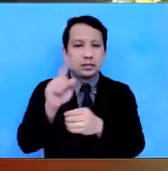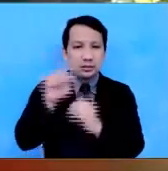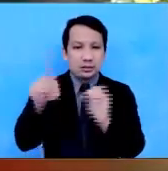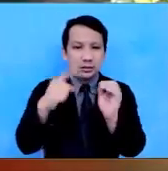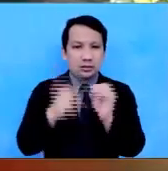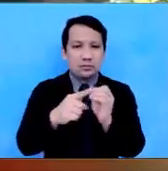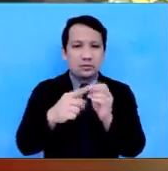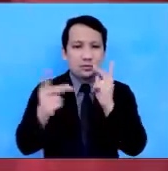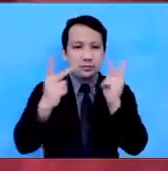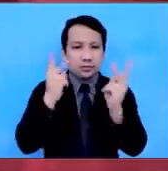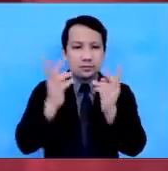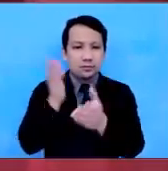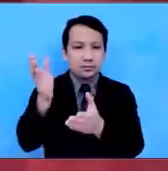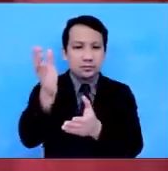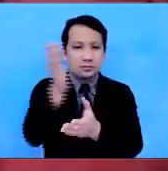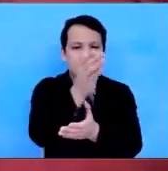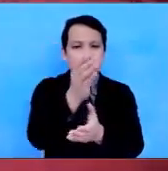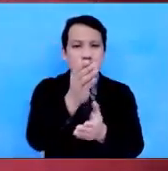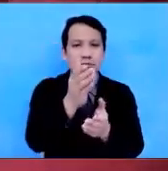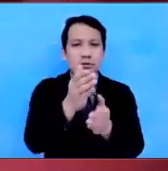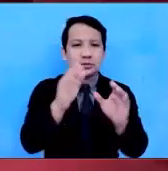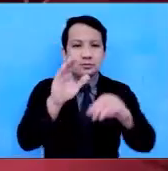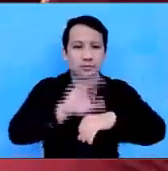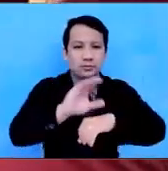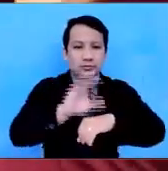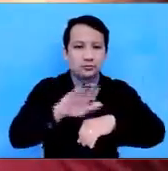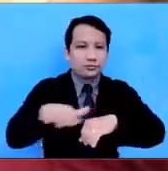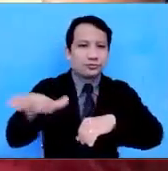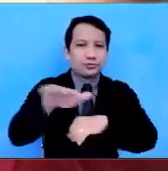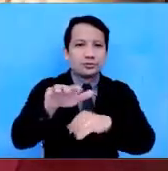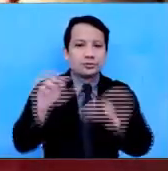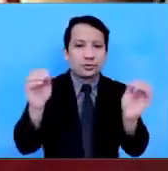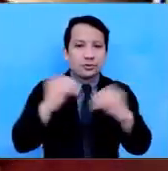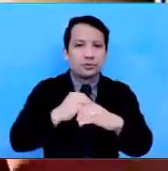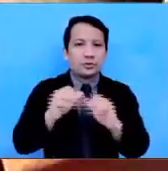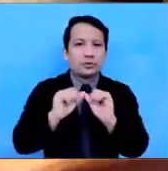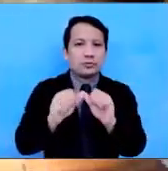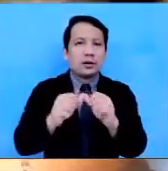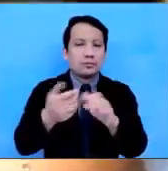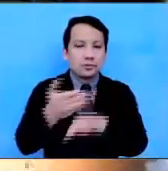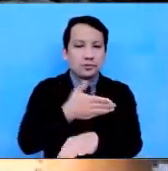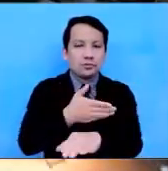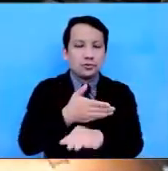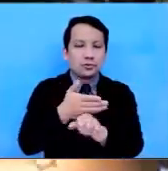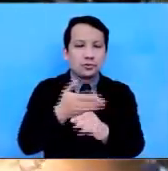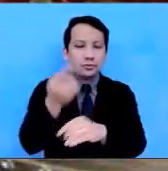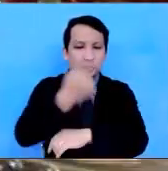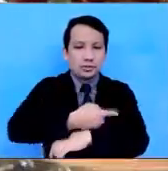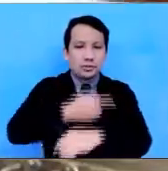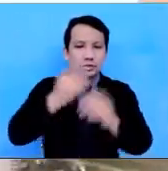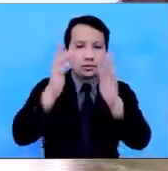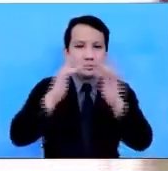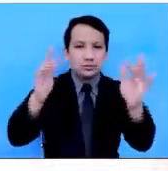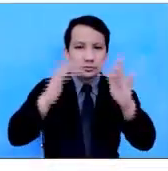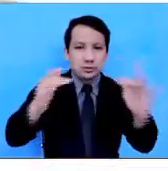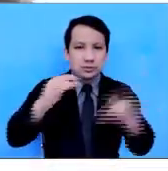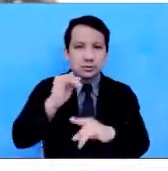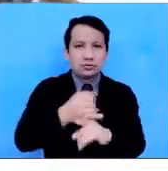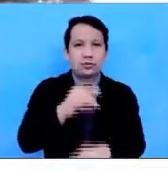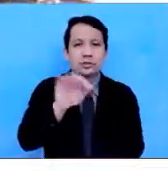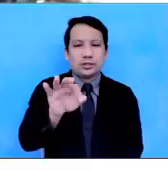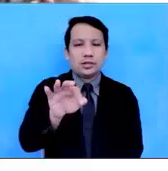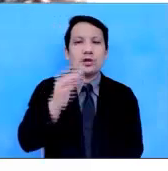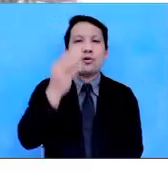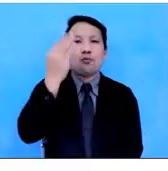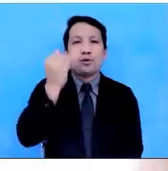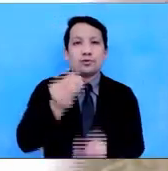poon sa iba't ibang mga ahensya at simbahan sa bansa, ilang araw bago ang mismong pista sa January 9. Sa ganitong paraan, pwede